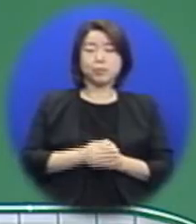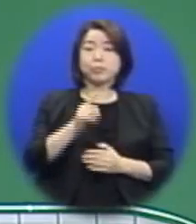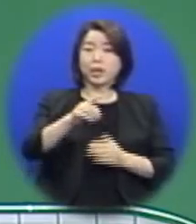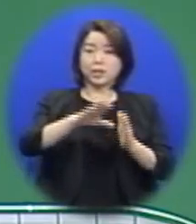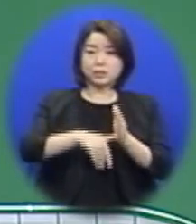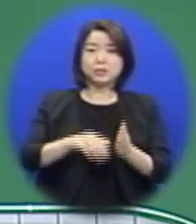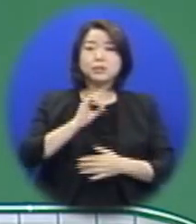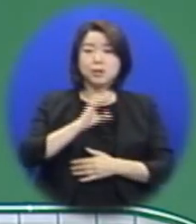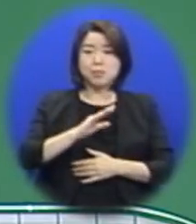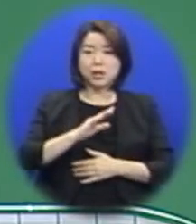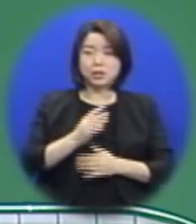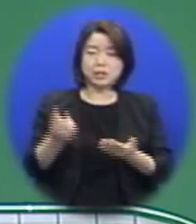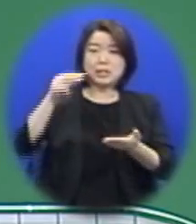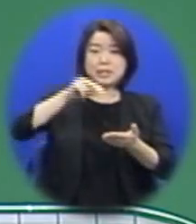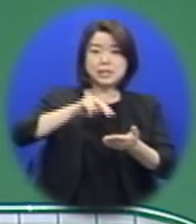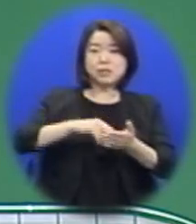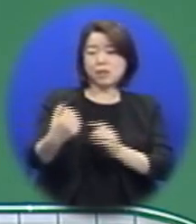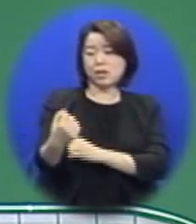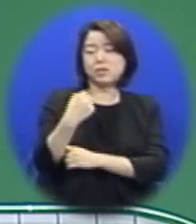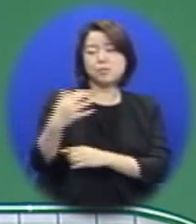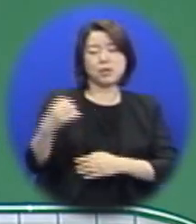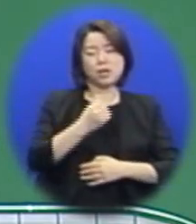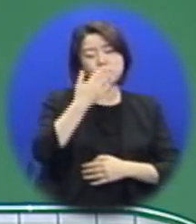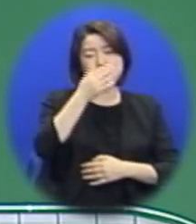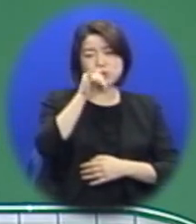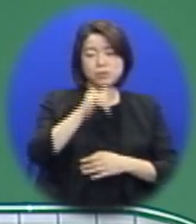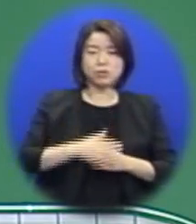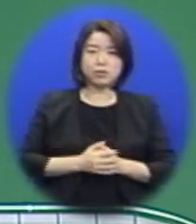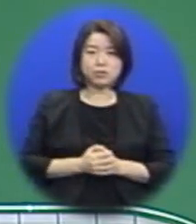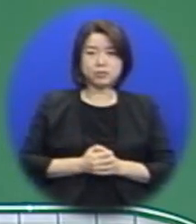그때만 우리는 일어날 힘을 얻게 돼요.